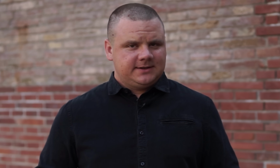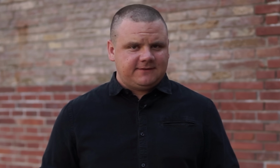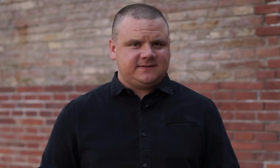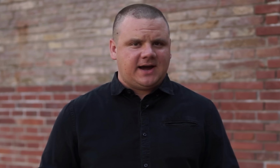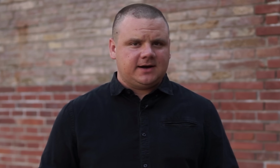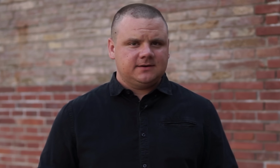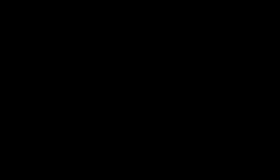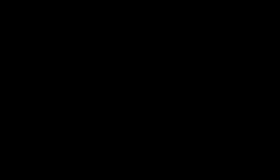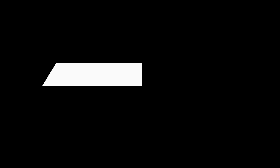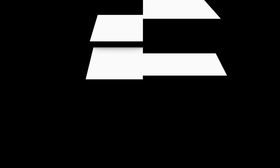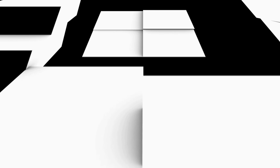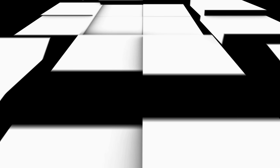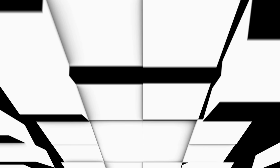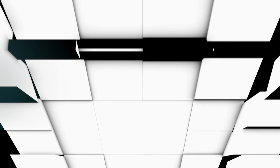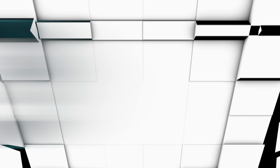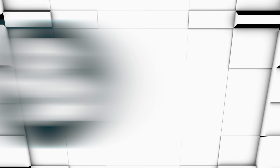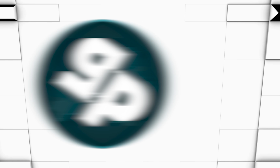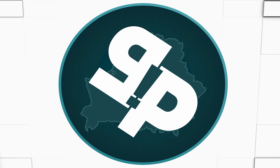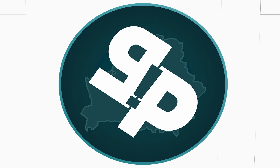актуальных новостях.